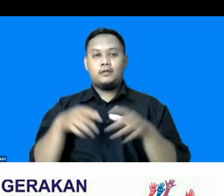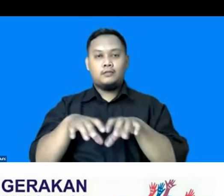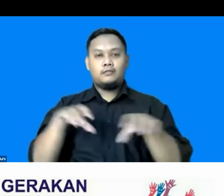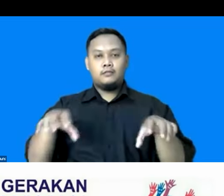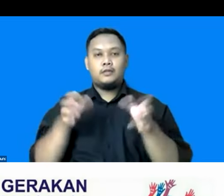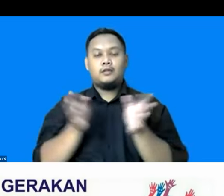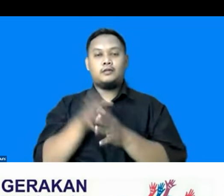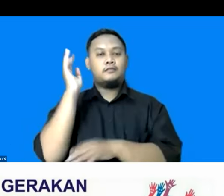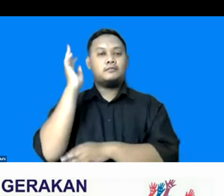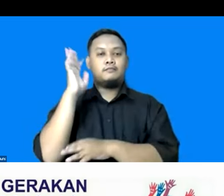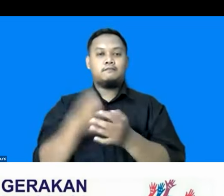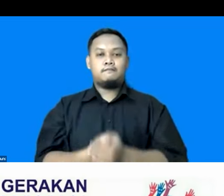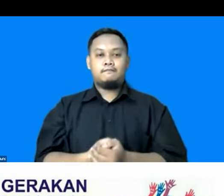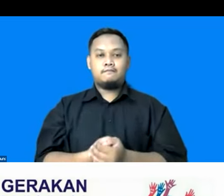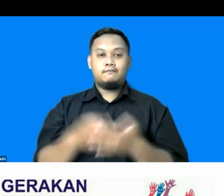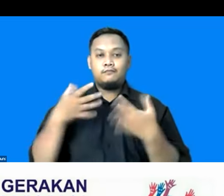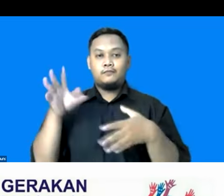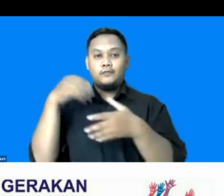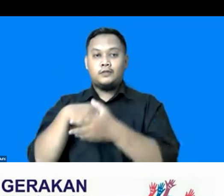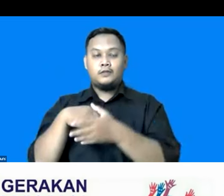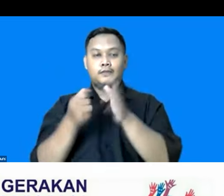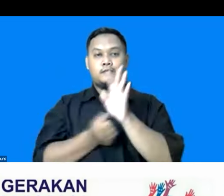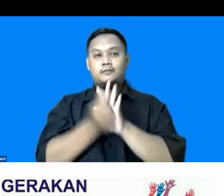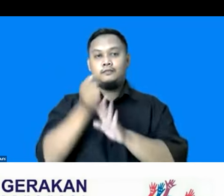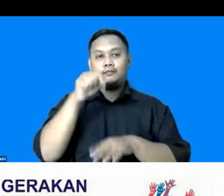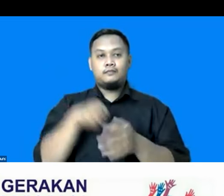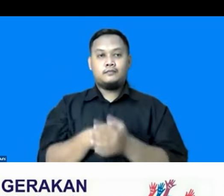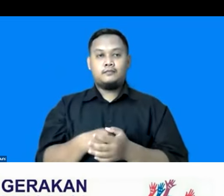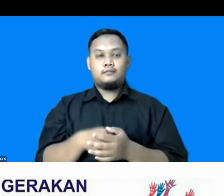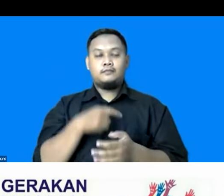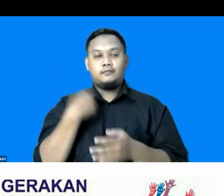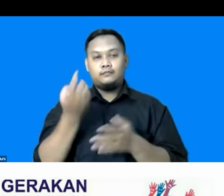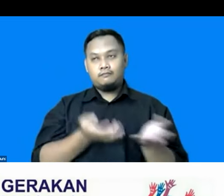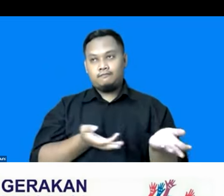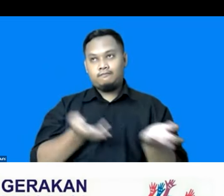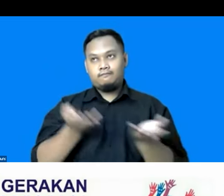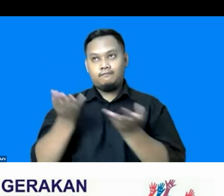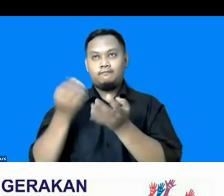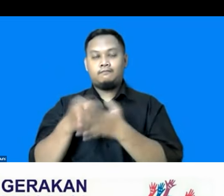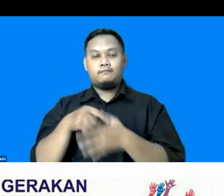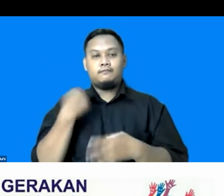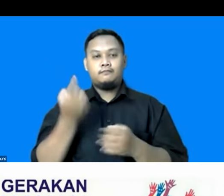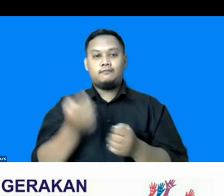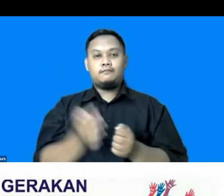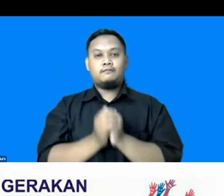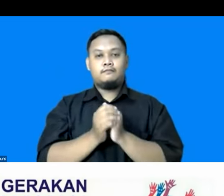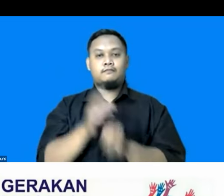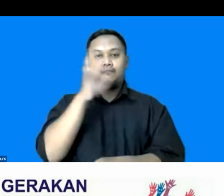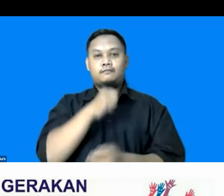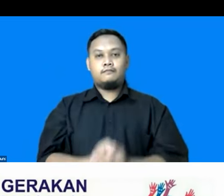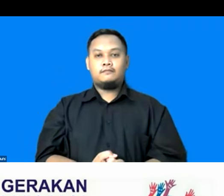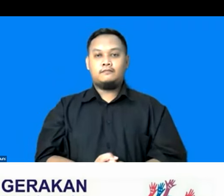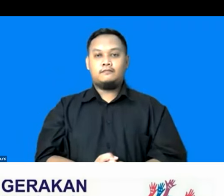yang terlibat dalam acara ini. Kami serahkan dalam nama-Mu kami berdoa. Amin. Oke, terima kasih